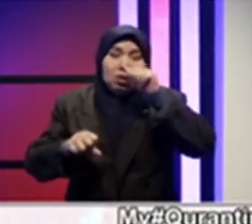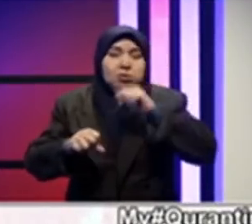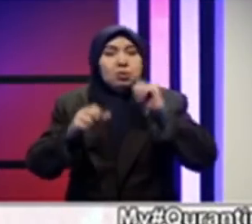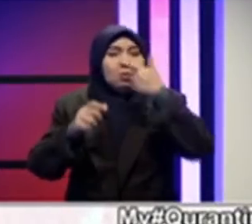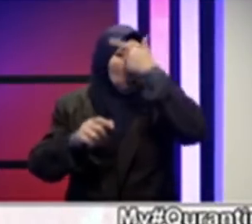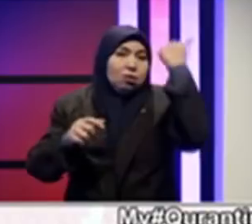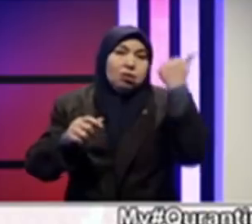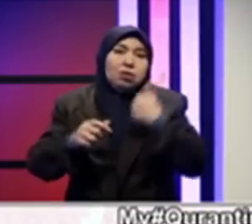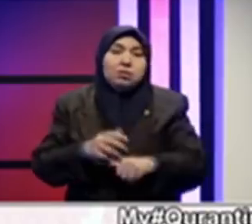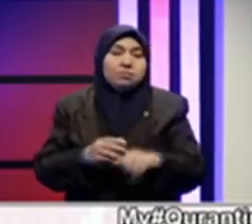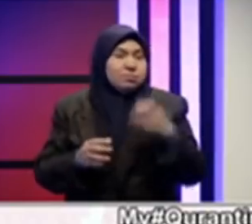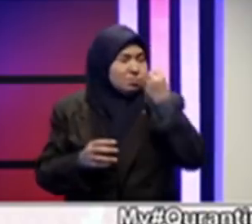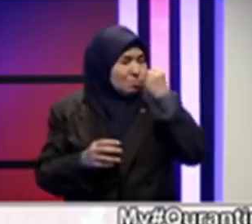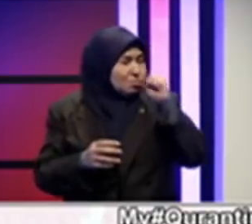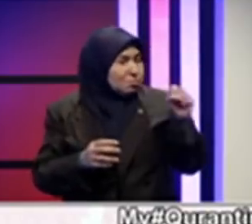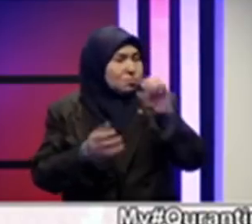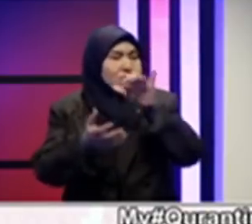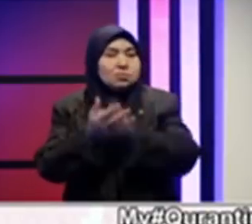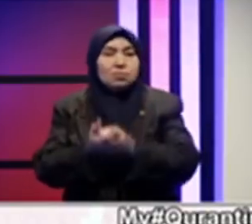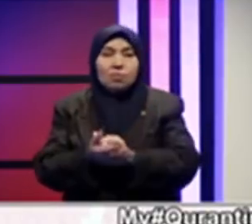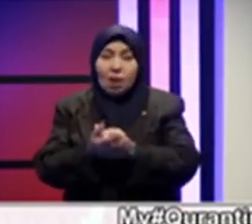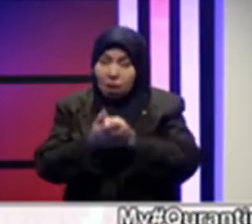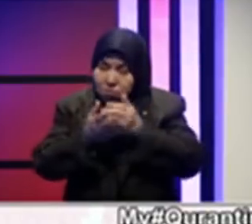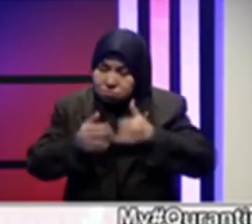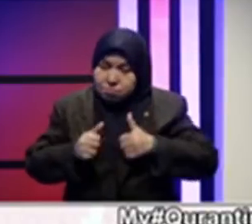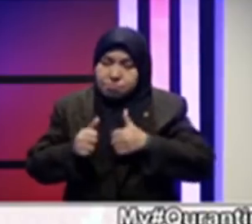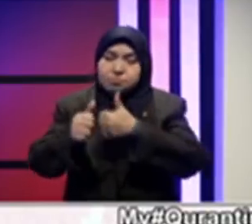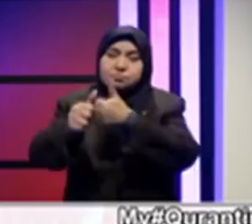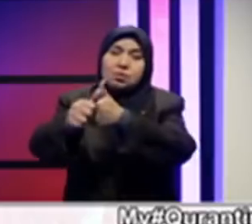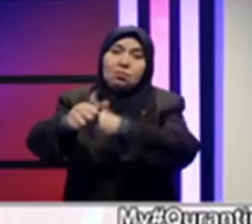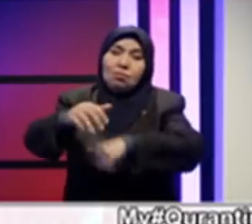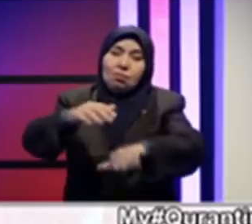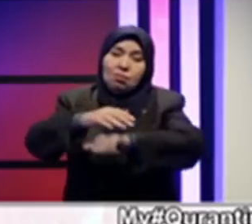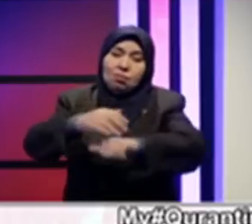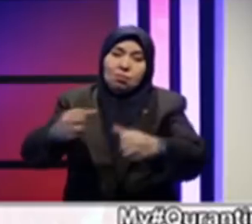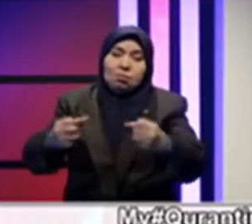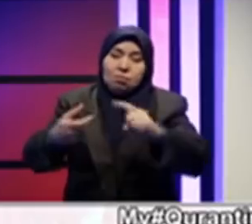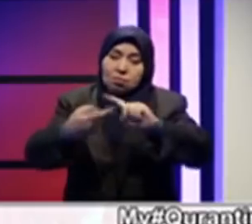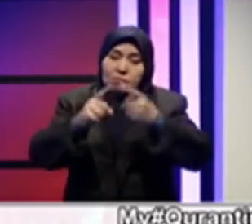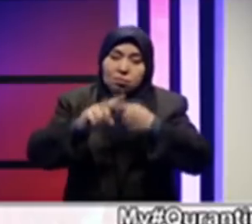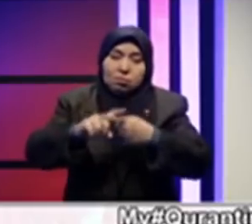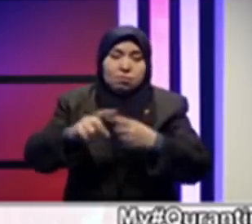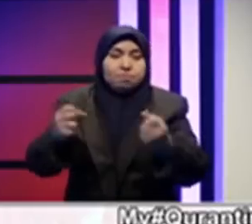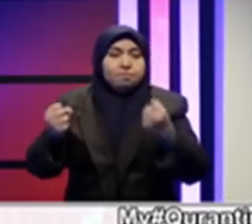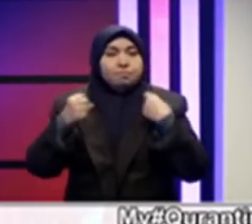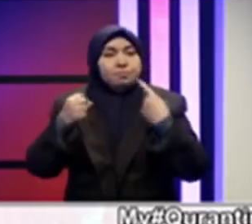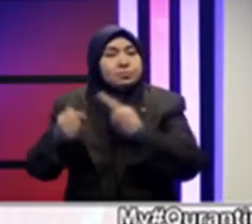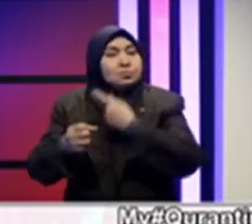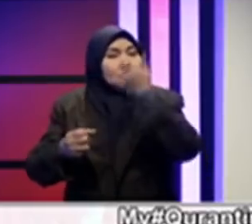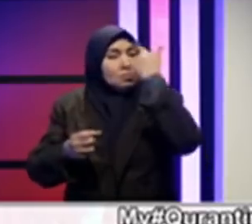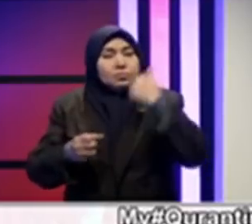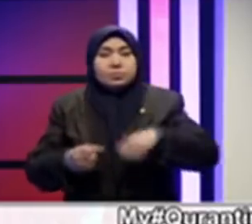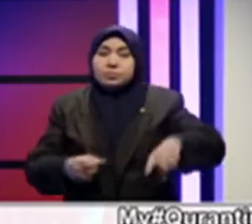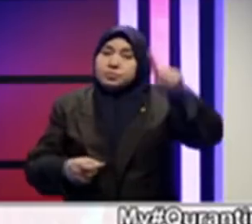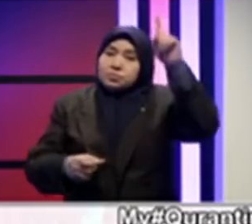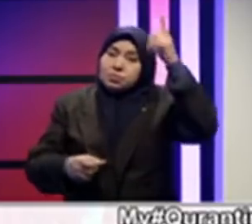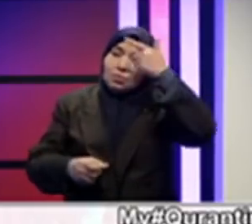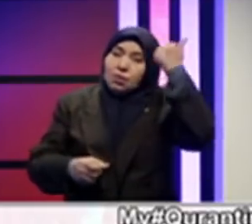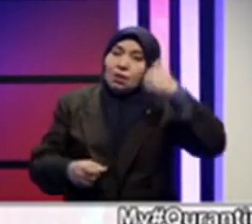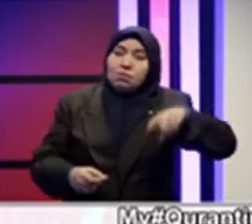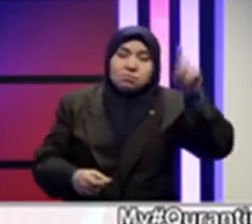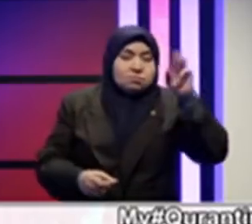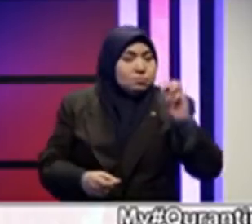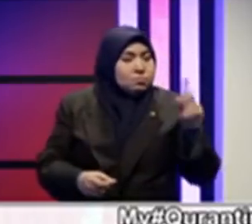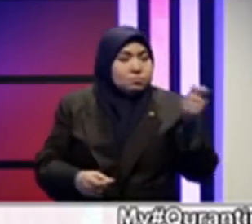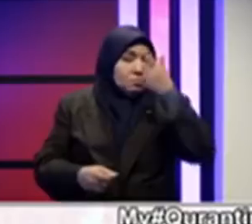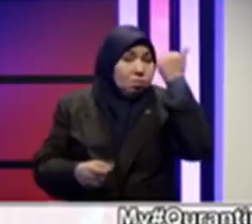kedua, landasi persahabatan ataupun kekeluargaan kita kerana Allah Subhanahu Wa Taala. Ya, kerana itulah yang